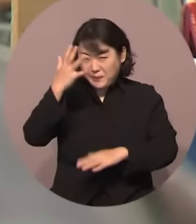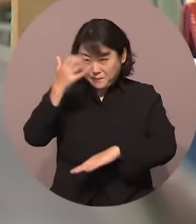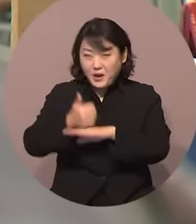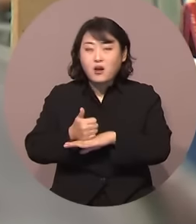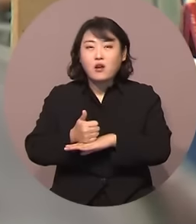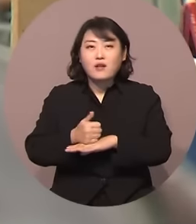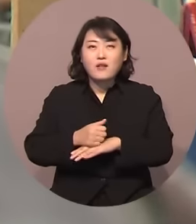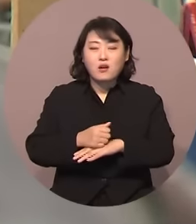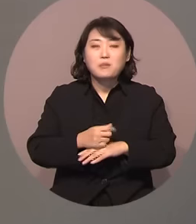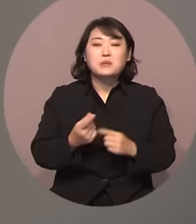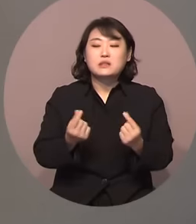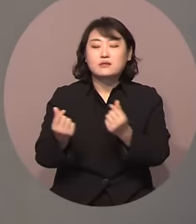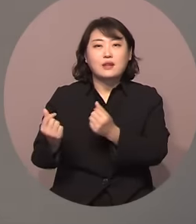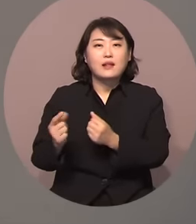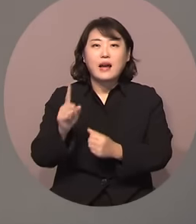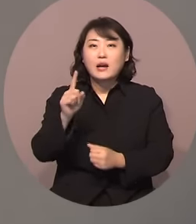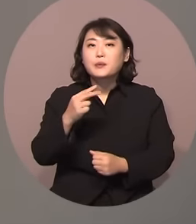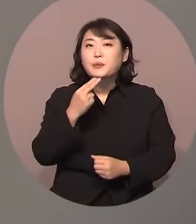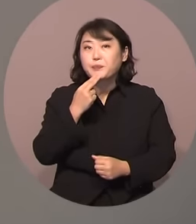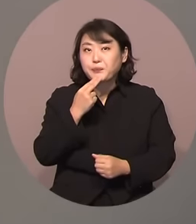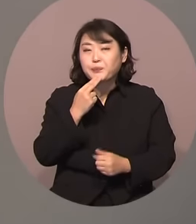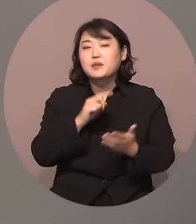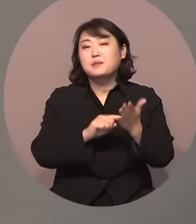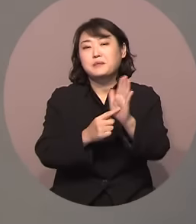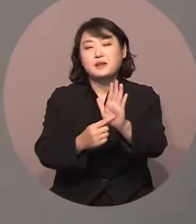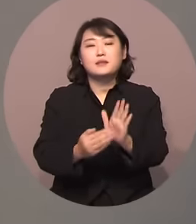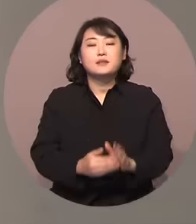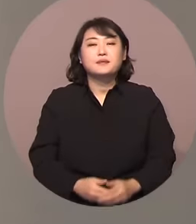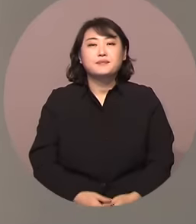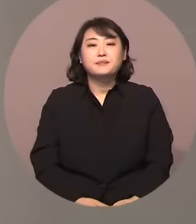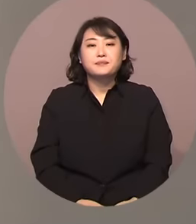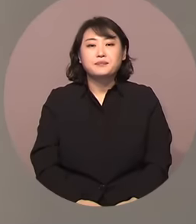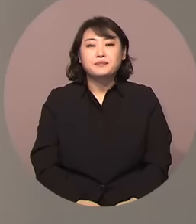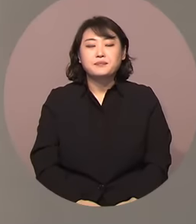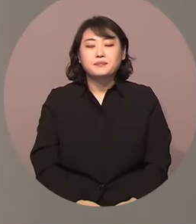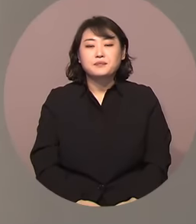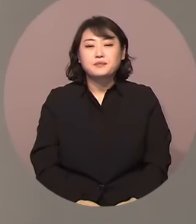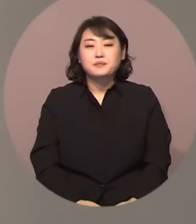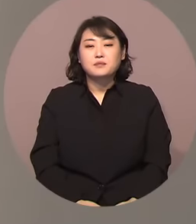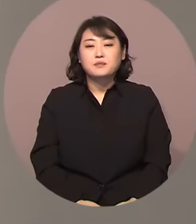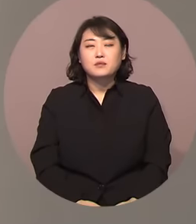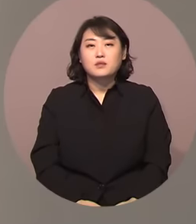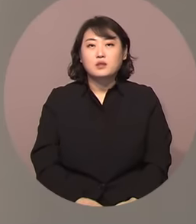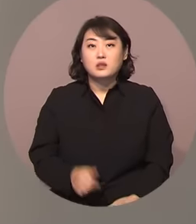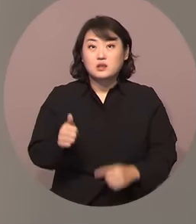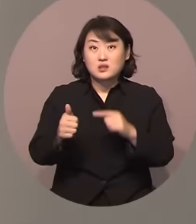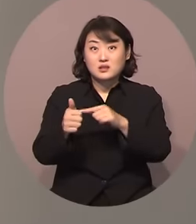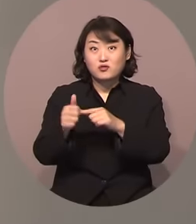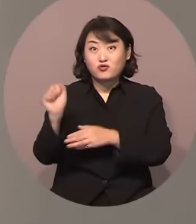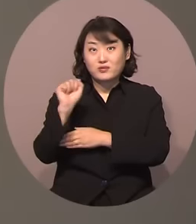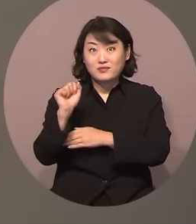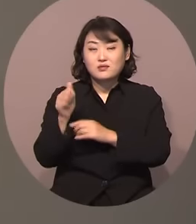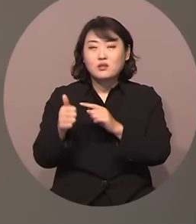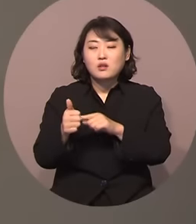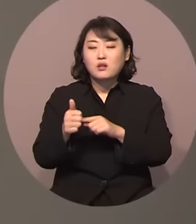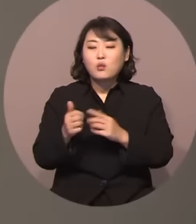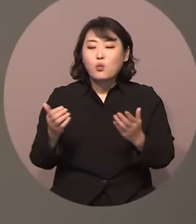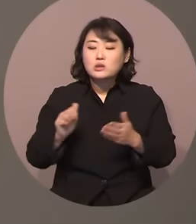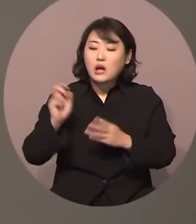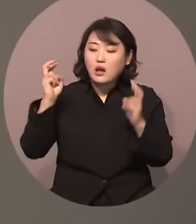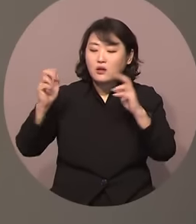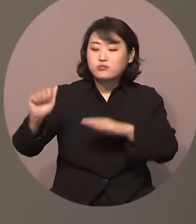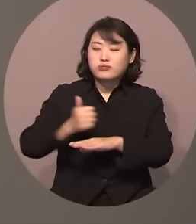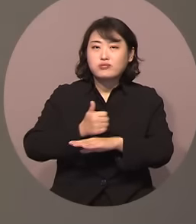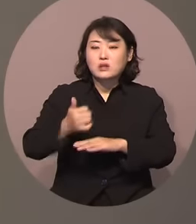비슷한 사례는 한 고 강조했습니다 이에 대해 해당 원장은 업무차 출퇴근은